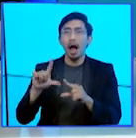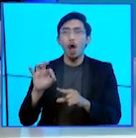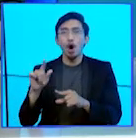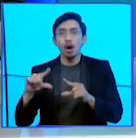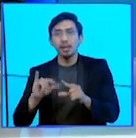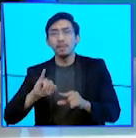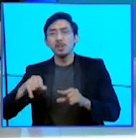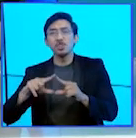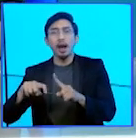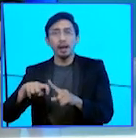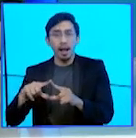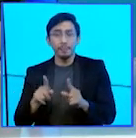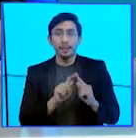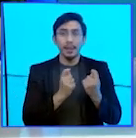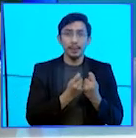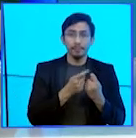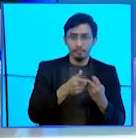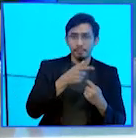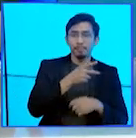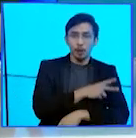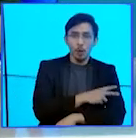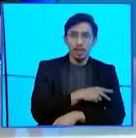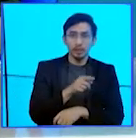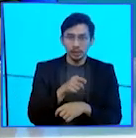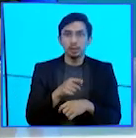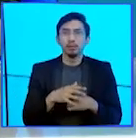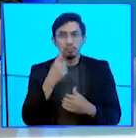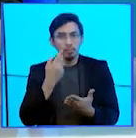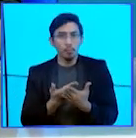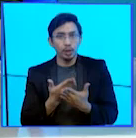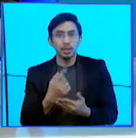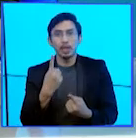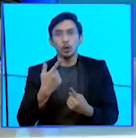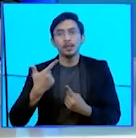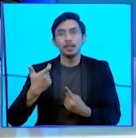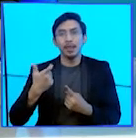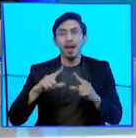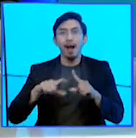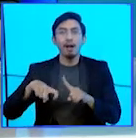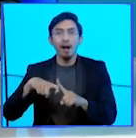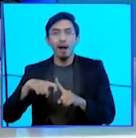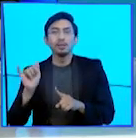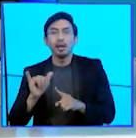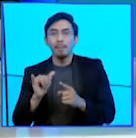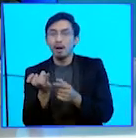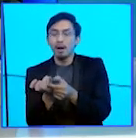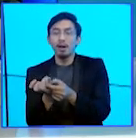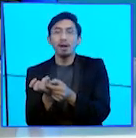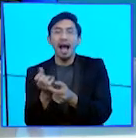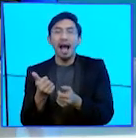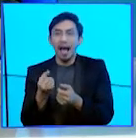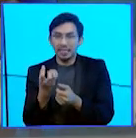juga menyita beberapa barang bukti berupa satu unit senjata jenis AK dan beberapa butir amunisi aktif.